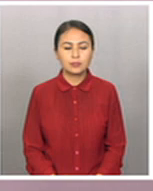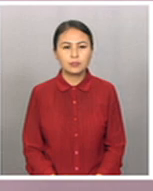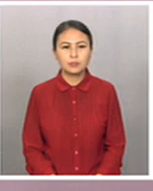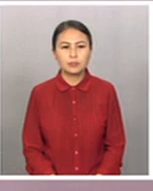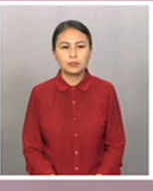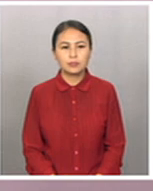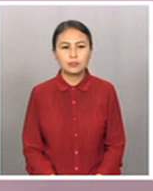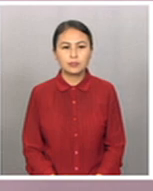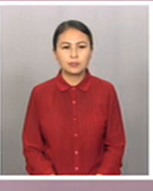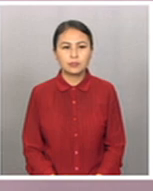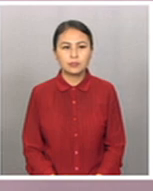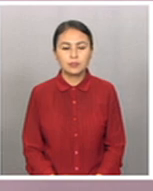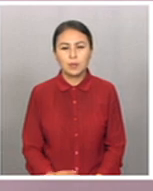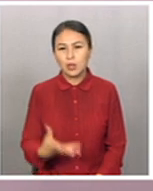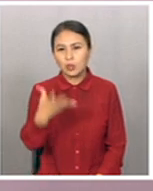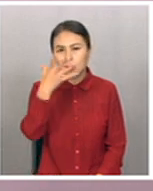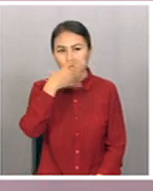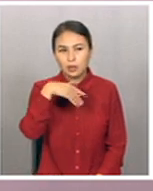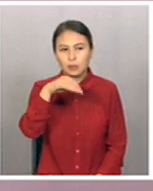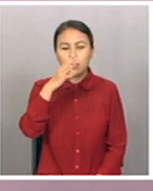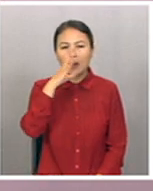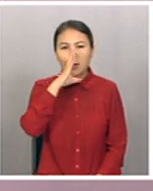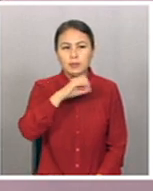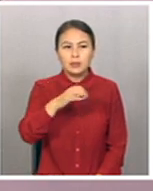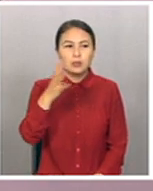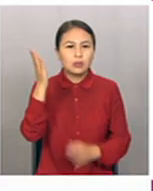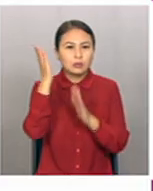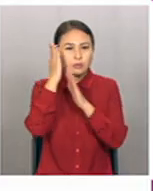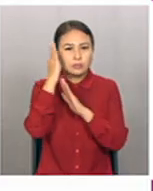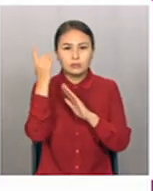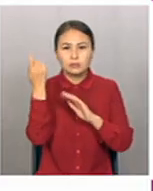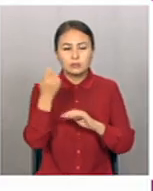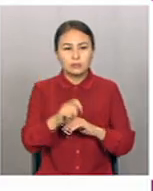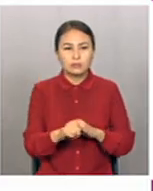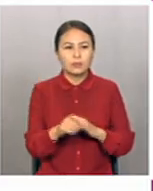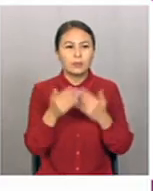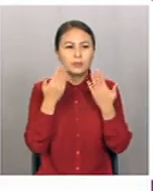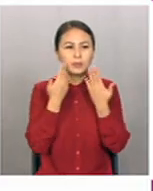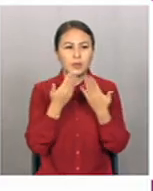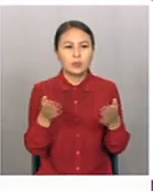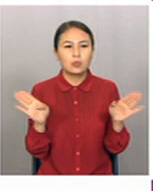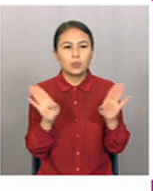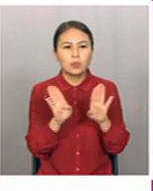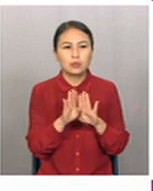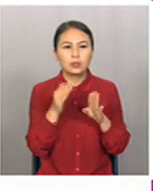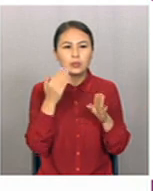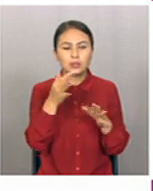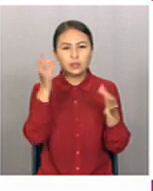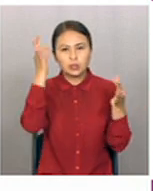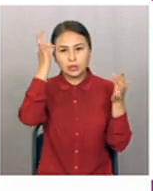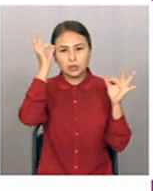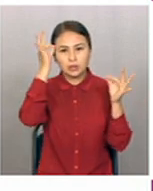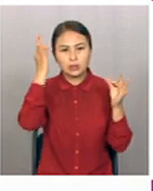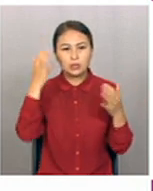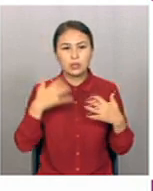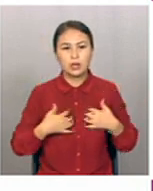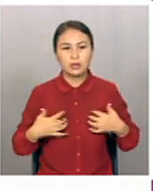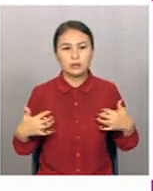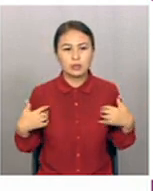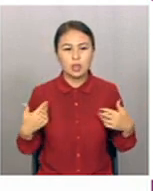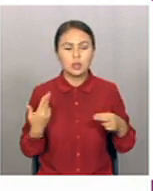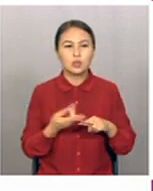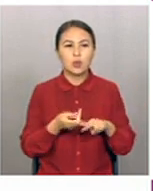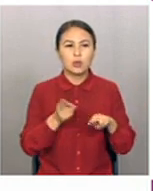Ал түлкі мен қасқыр ұйықтамайды. Олар жыртқы шаңдар. Түлкі